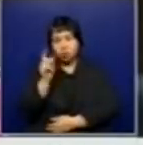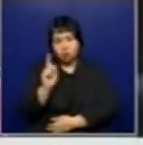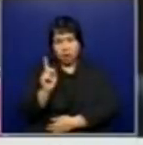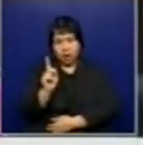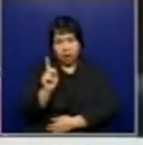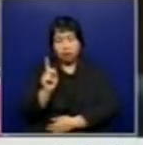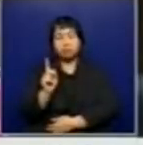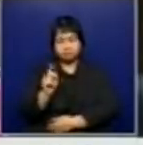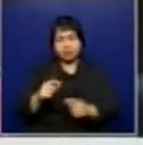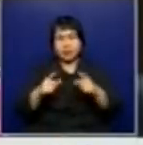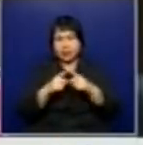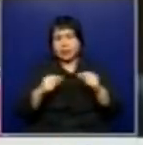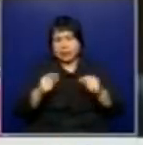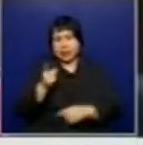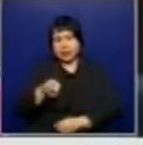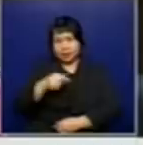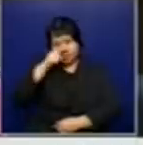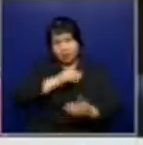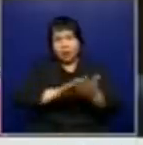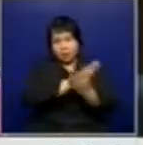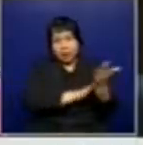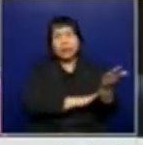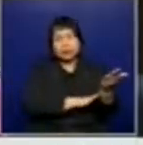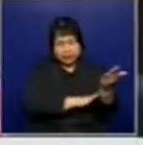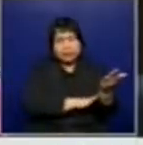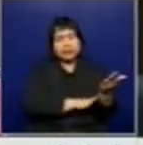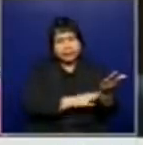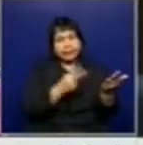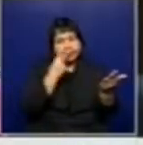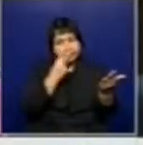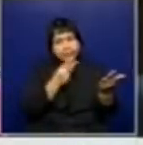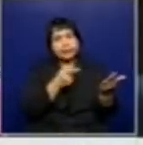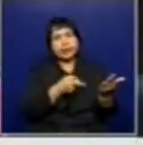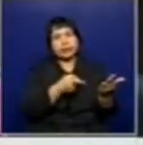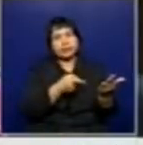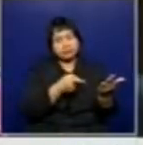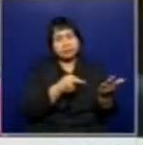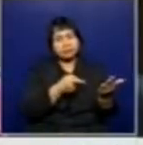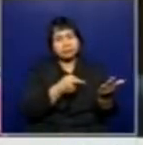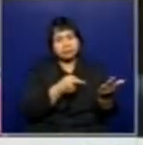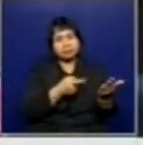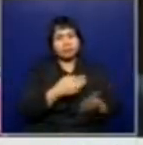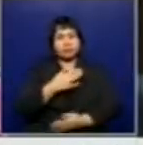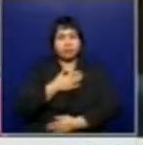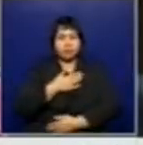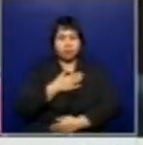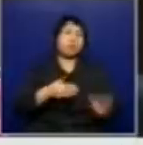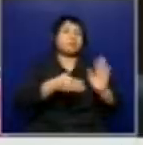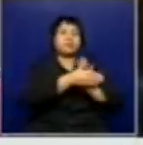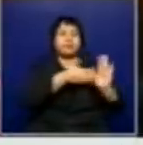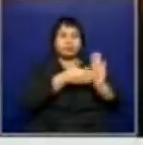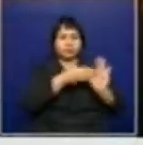ความจริงที่คนไทยต้องเผชิญแล้วก็ได้พบกับสิ่งเหล่านี้นะผมขอสไลด์แผ่นแรกเ